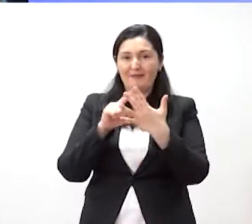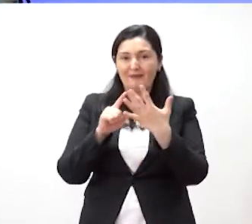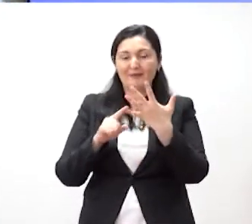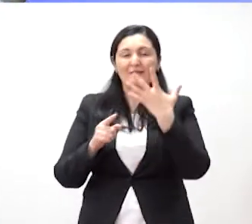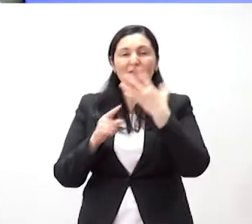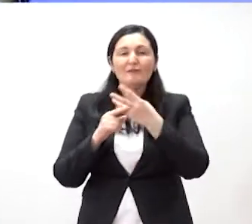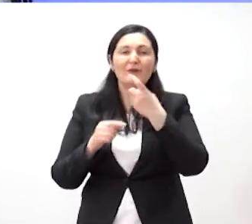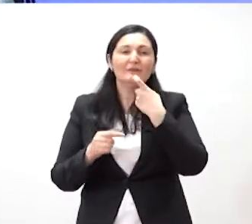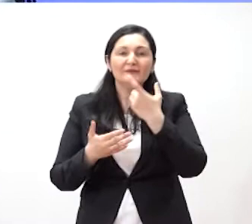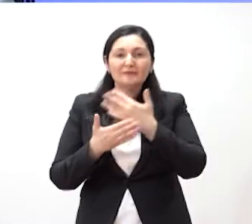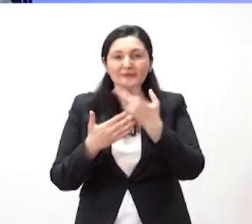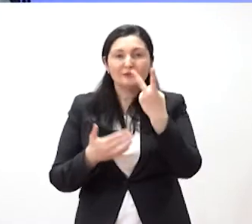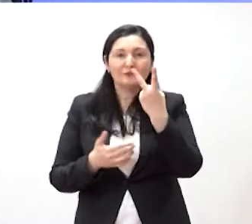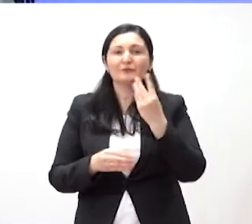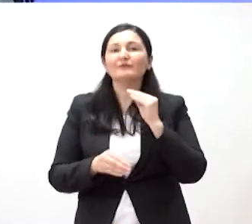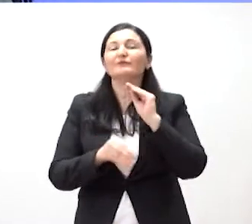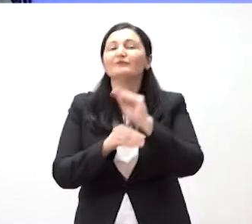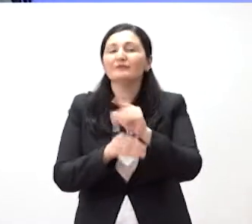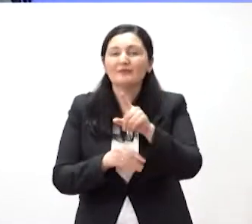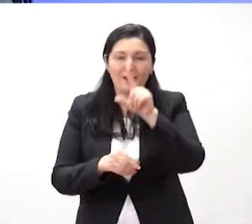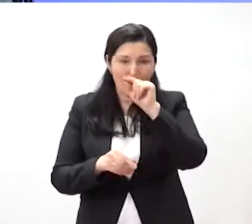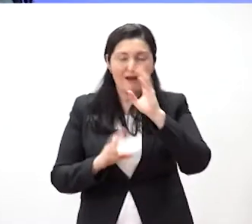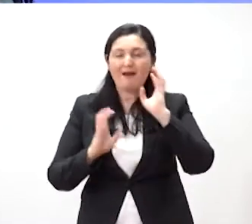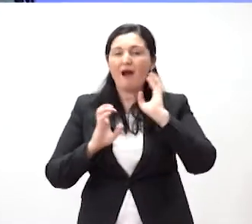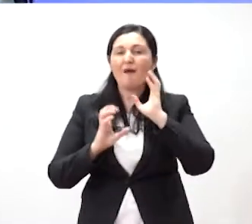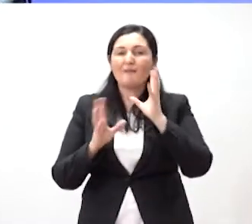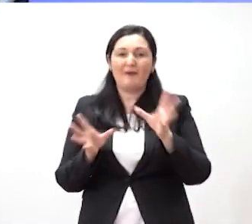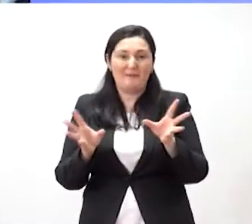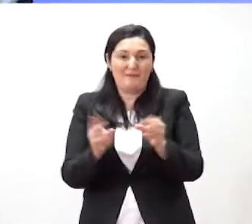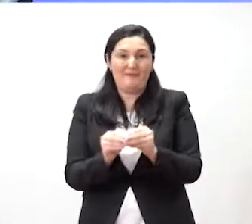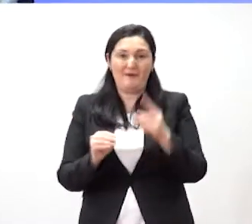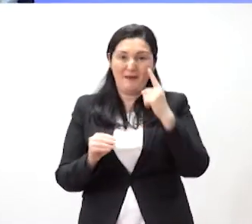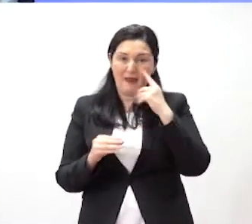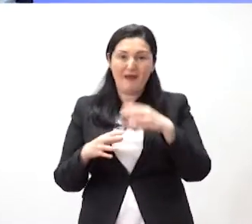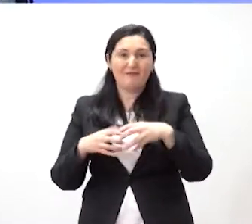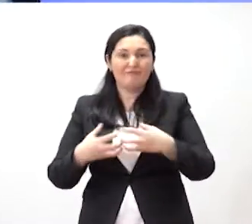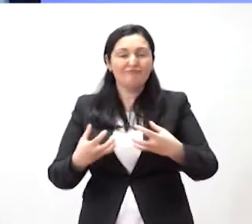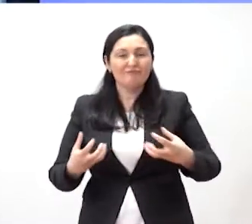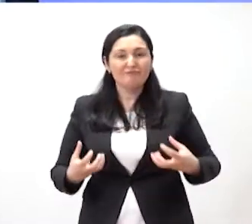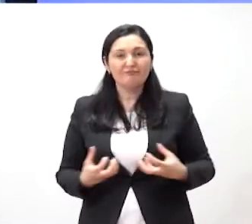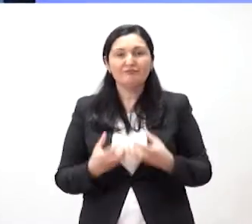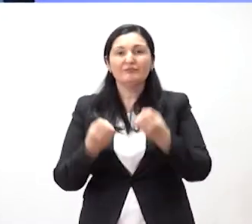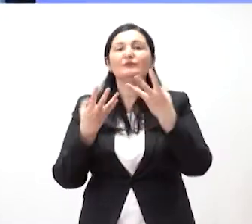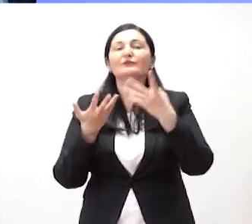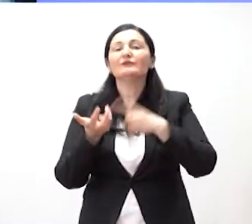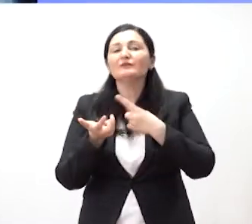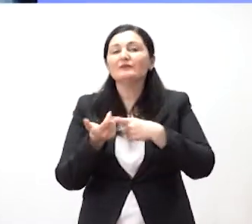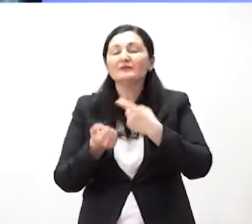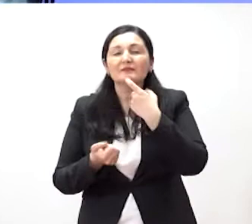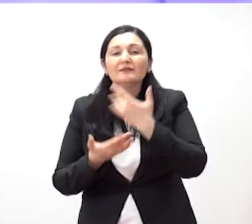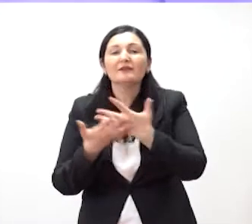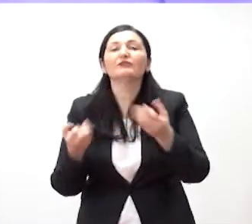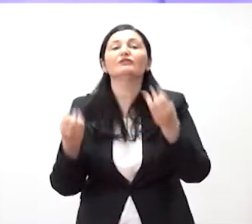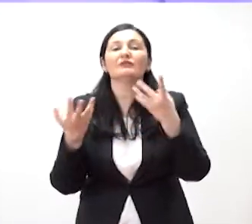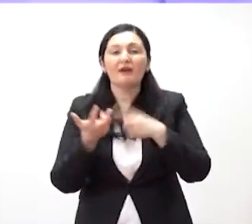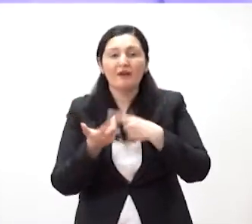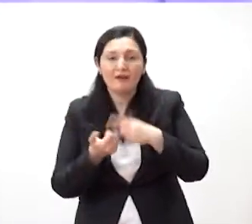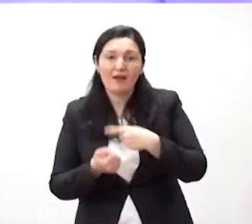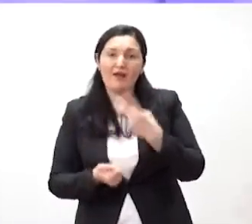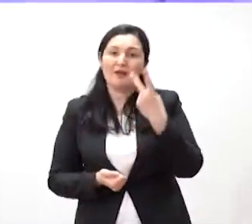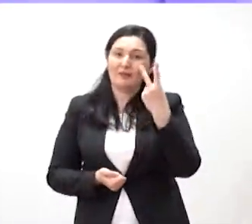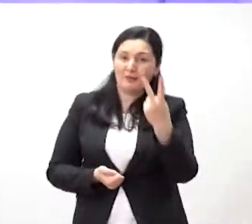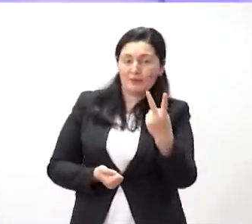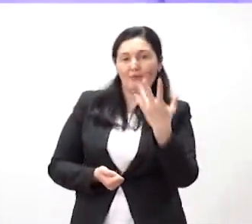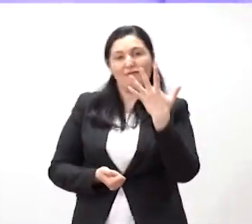худ, 2 дона тухми капкро як ҷо кунад, чанд дона тухм мешавад? 2